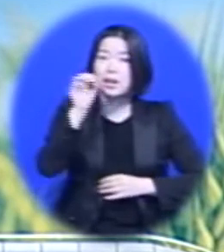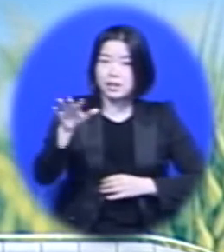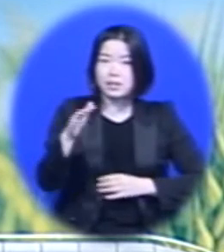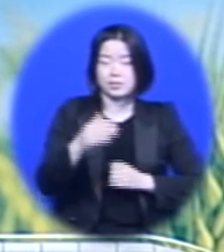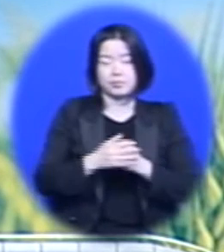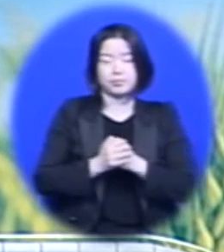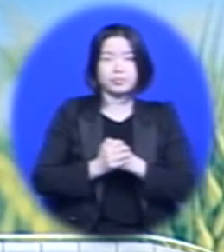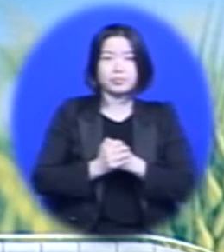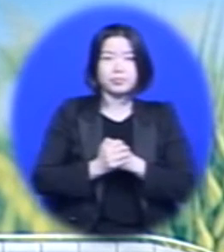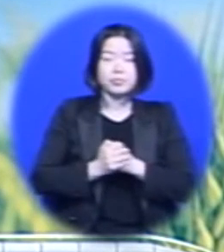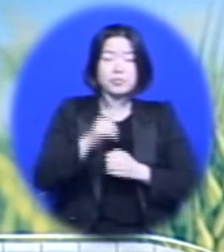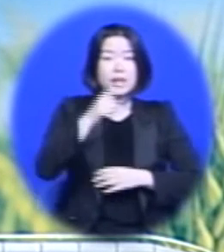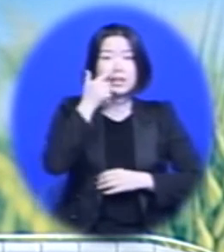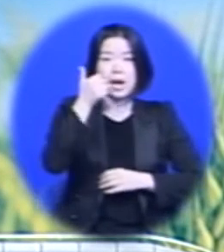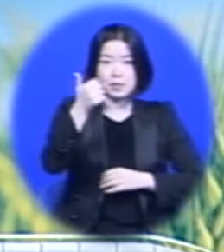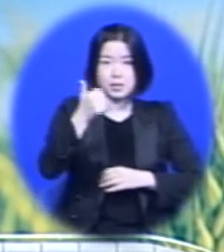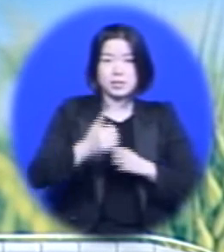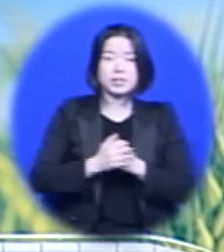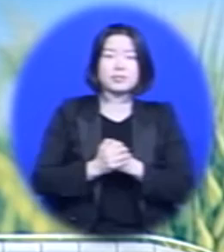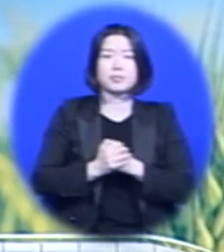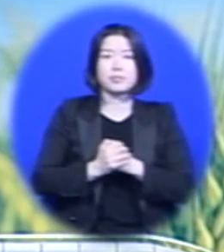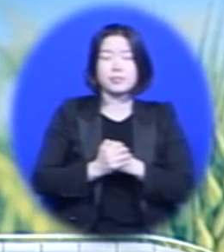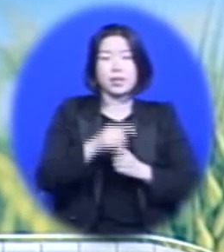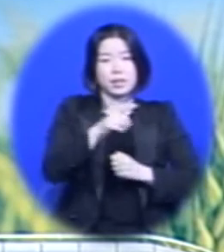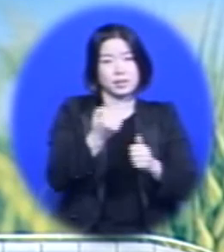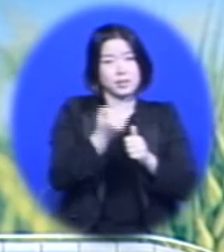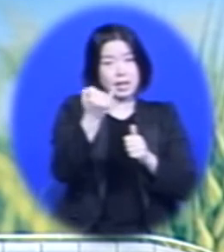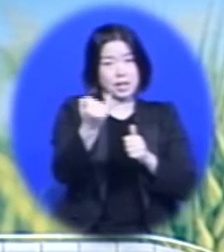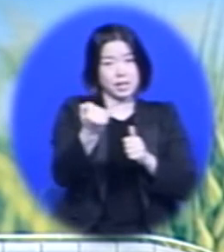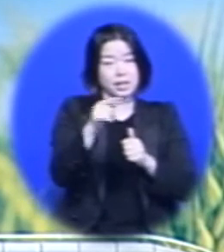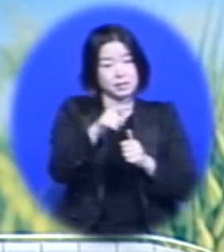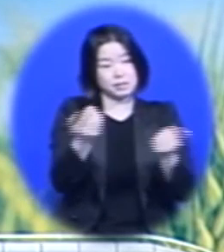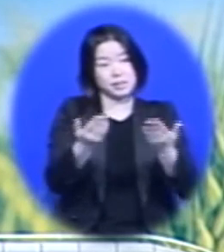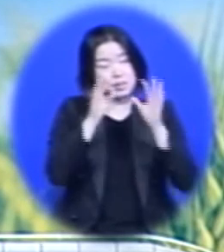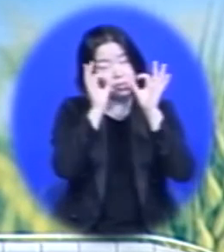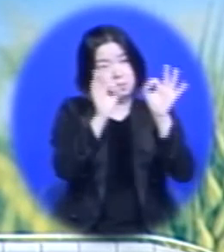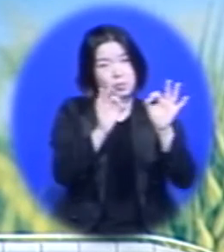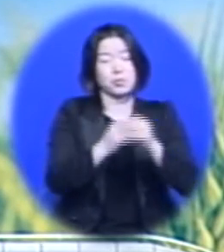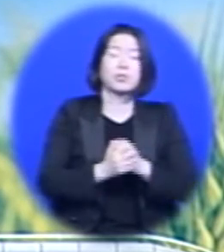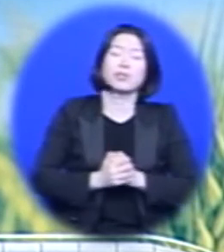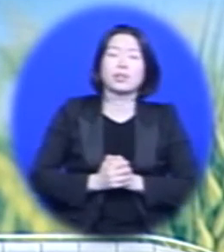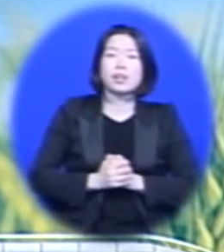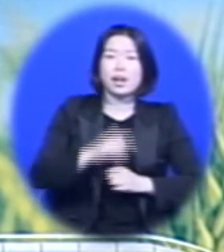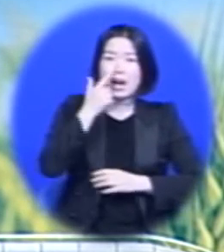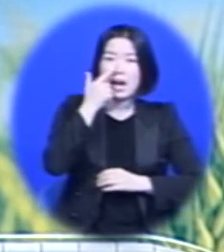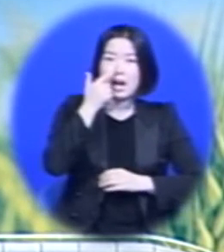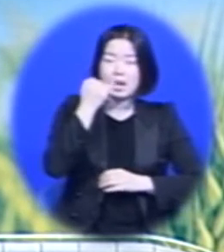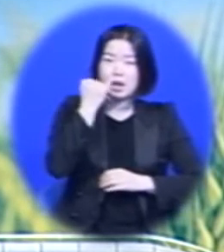겁니다. 그 아버지가 그 아내가 하는 일을 보면서